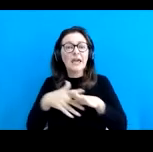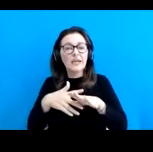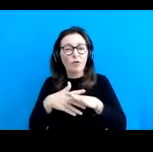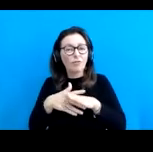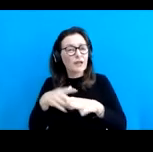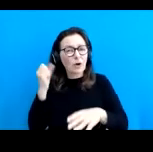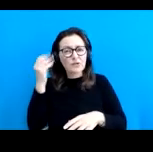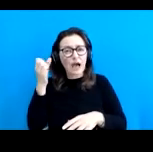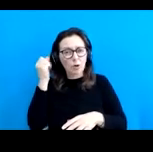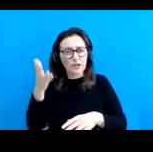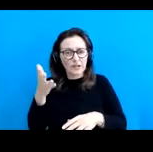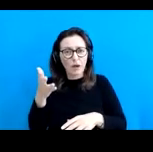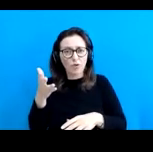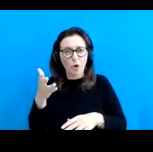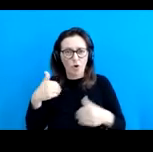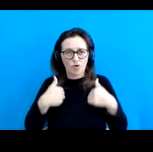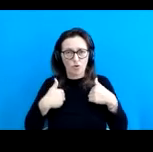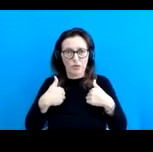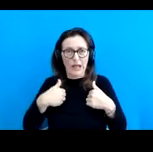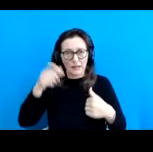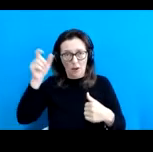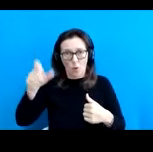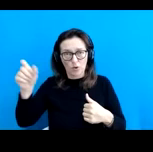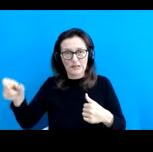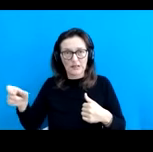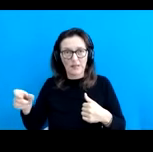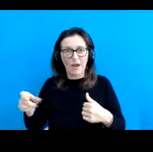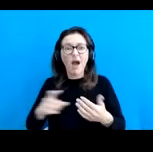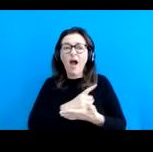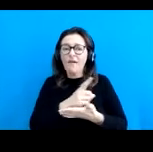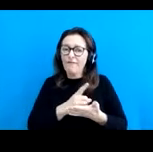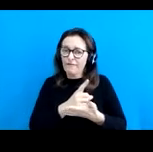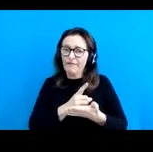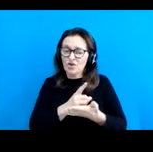vsakodnevno funkcioniranje, v času šolanja tak otrok pridobi